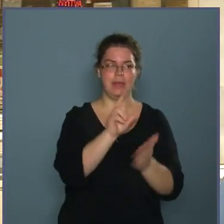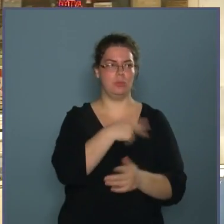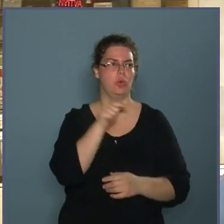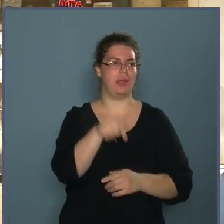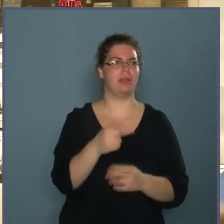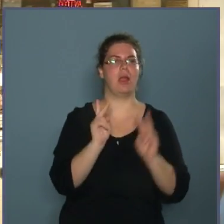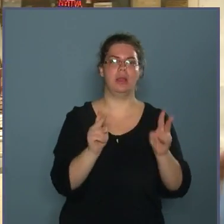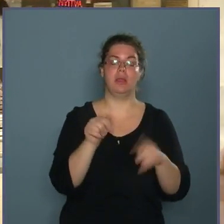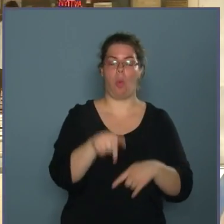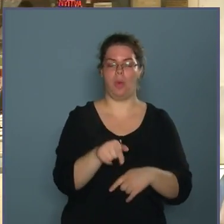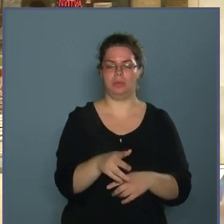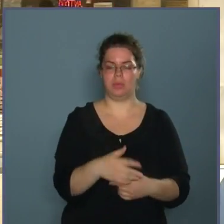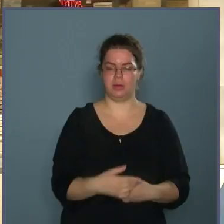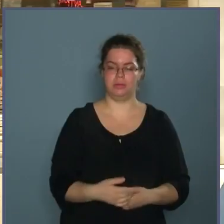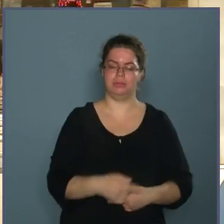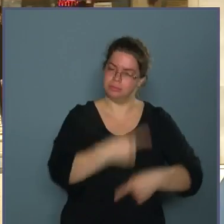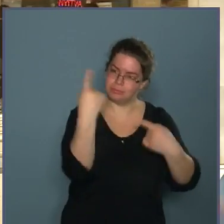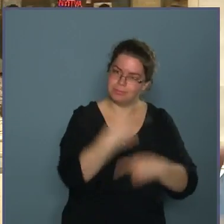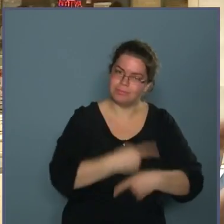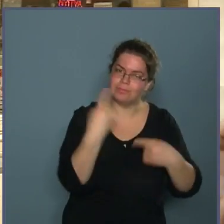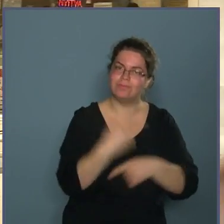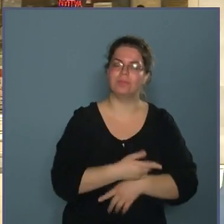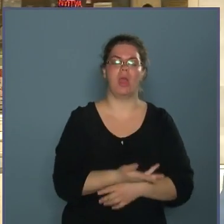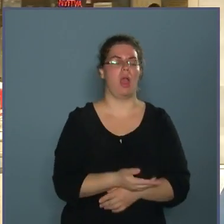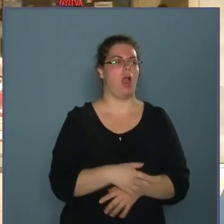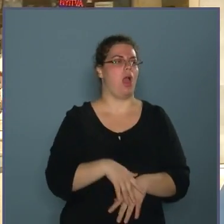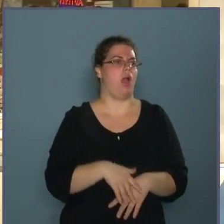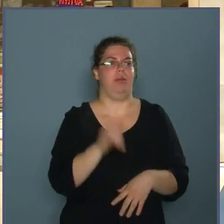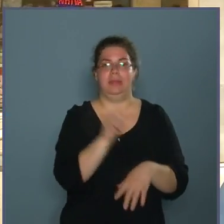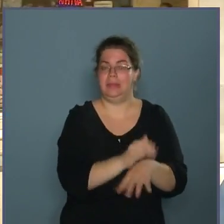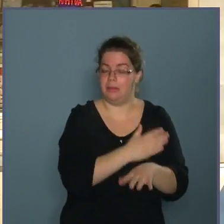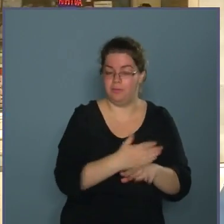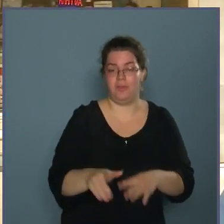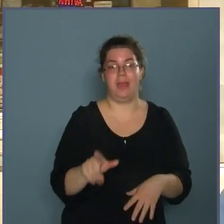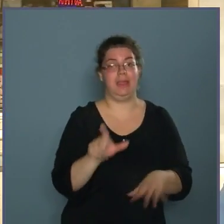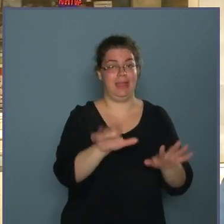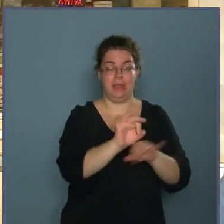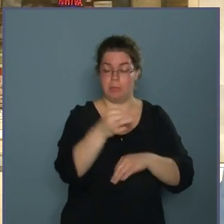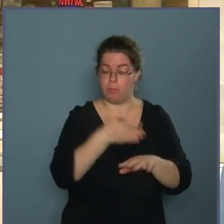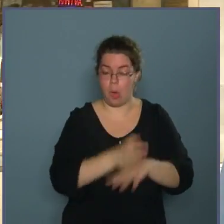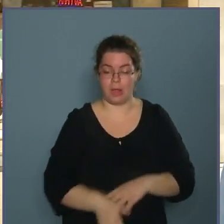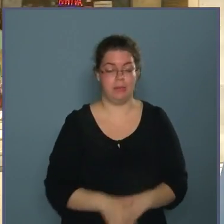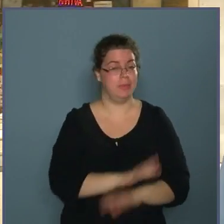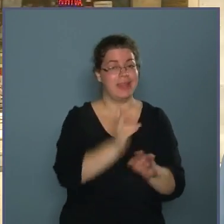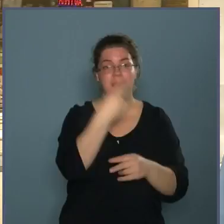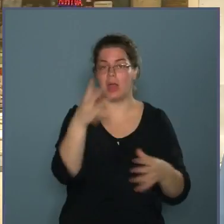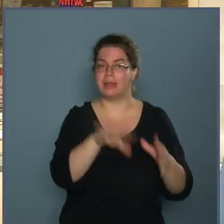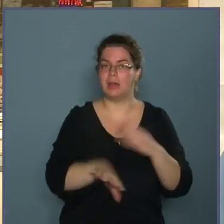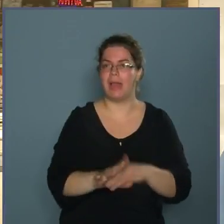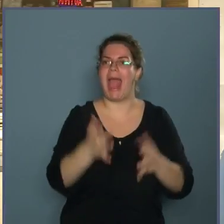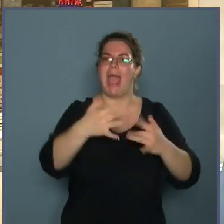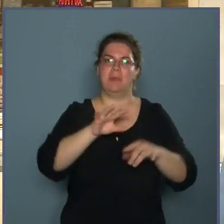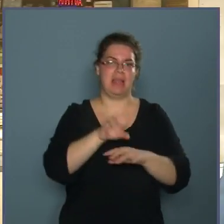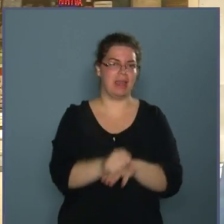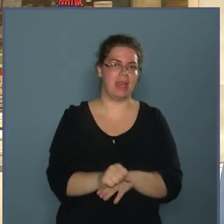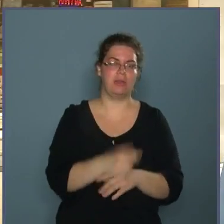a lényege, hogy ott majd a nap 24 órájában a hét, mind a hét napján minden szakterületen helyben elérhető az